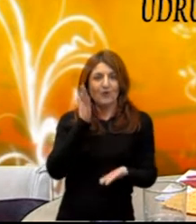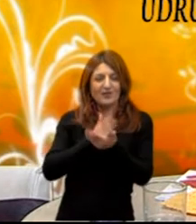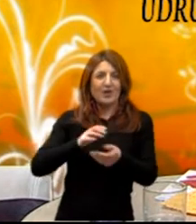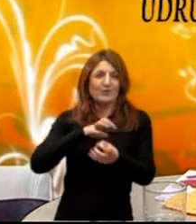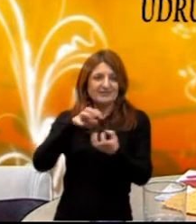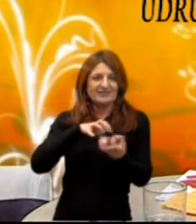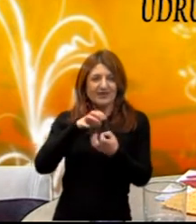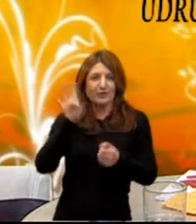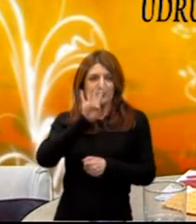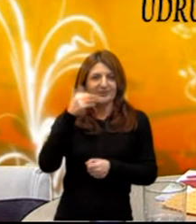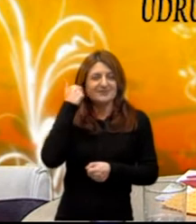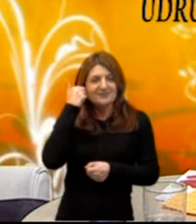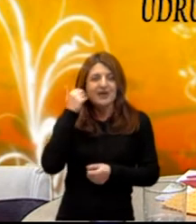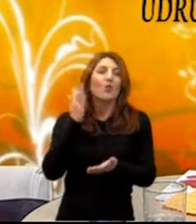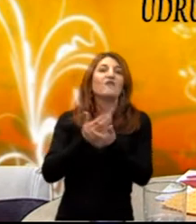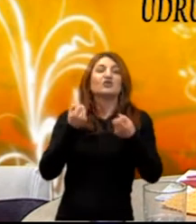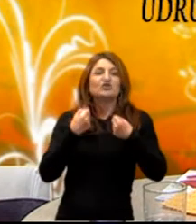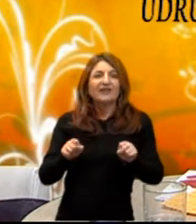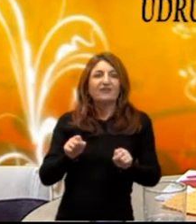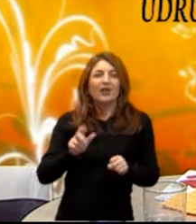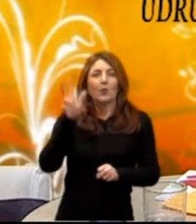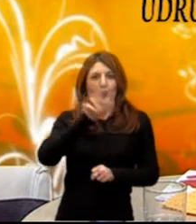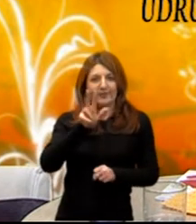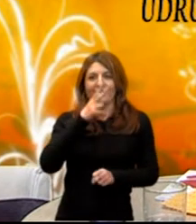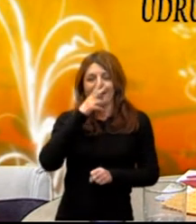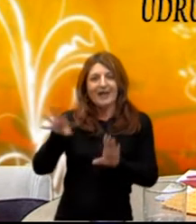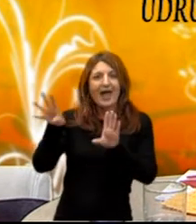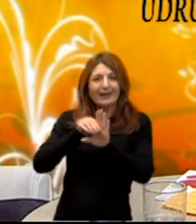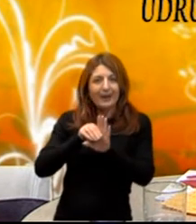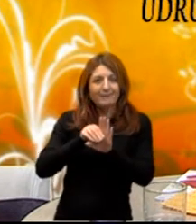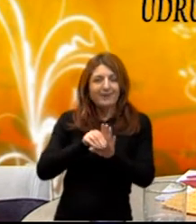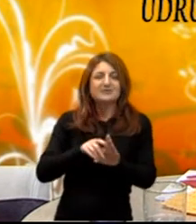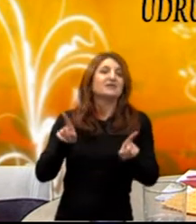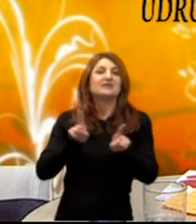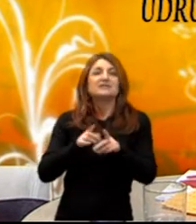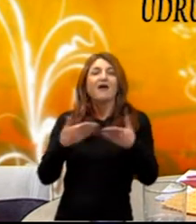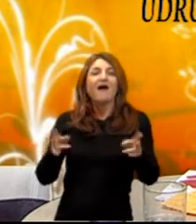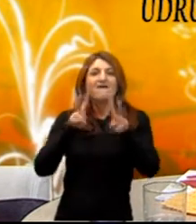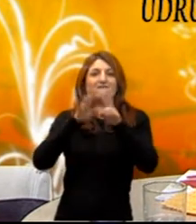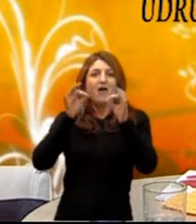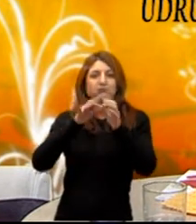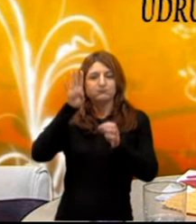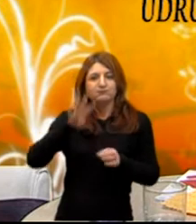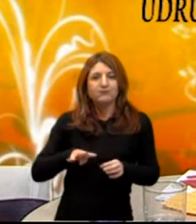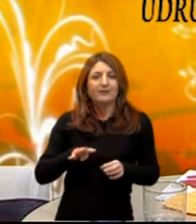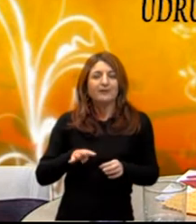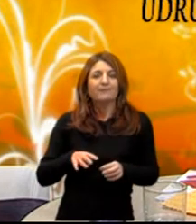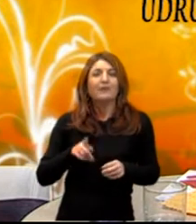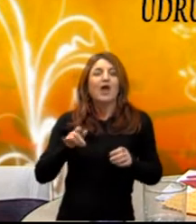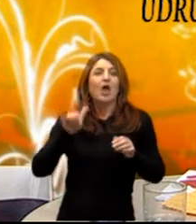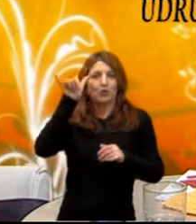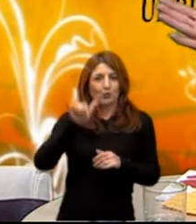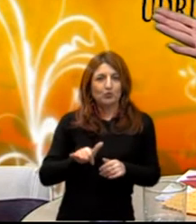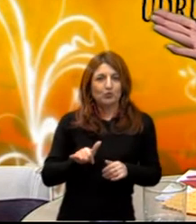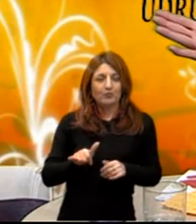srijede u 16 sati, svakog četvrtka u 15 gledajte reprizu, otvorite naš web, na linku smo